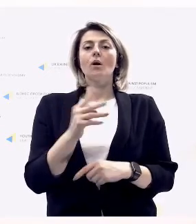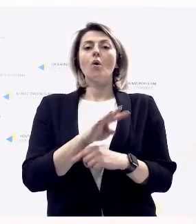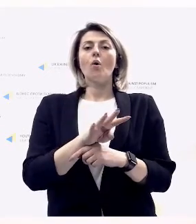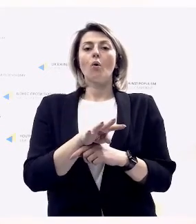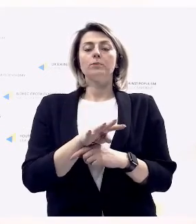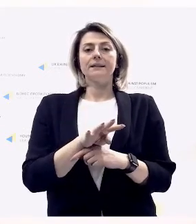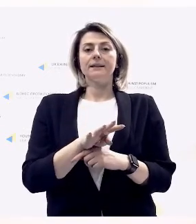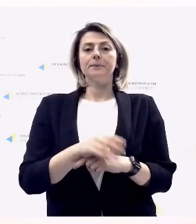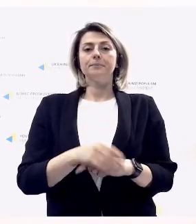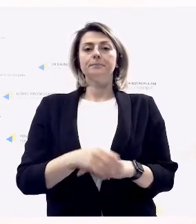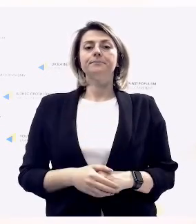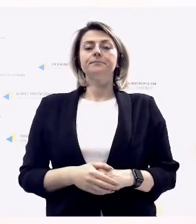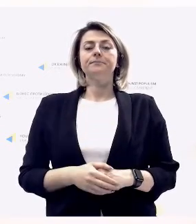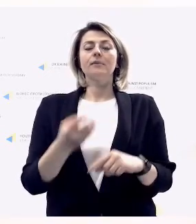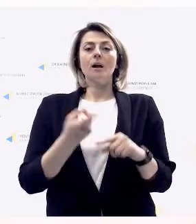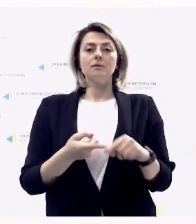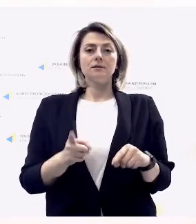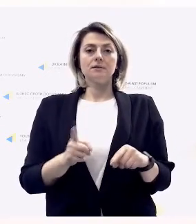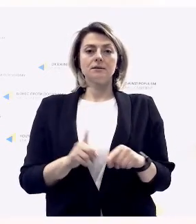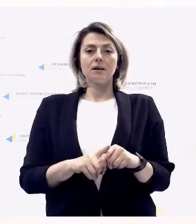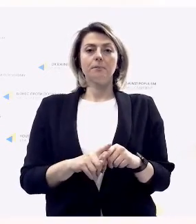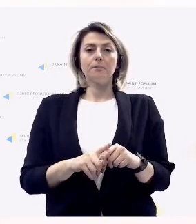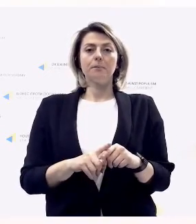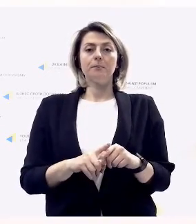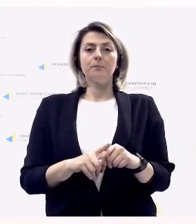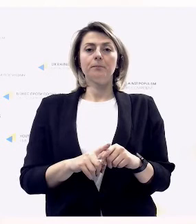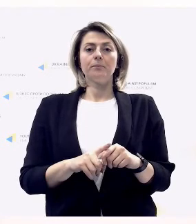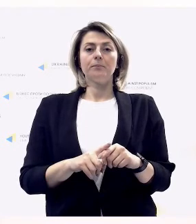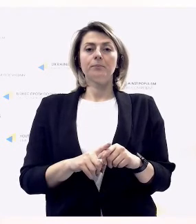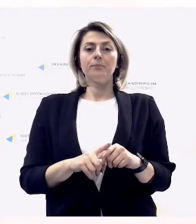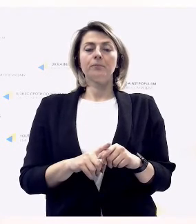обстріли. Це так,